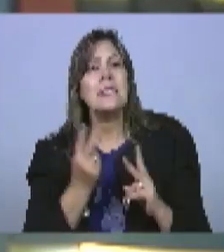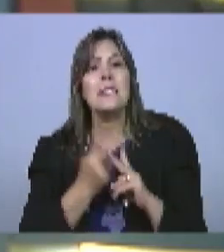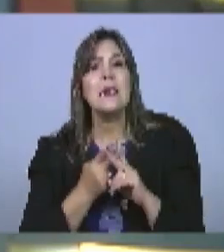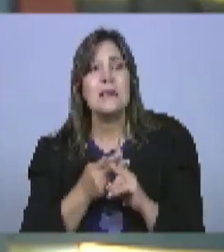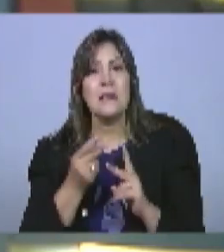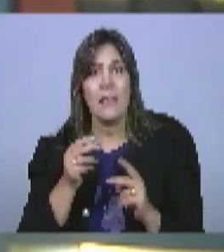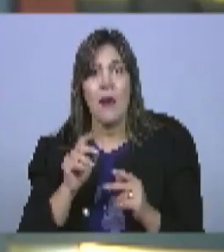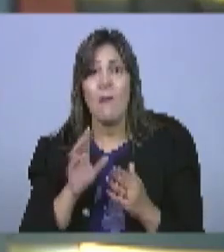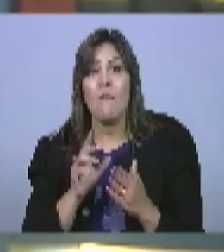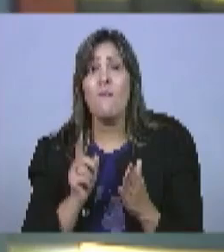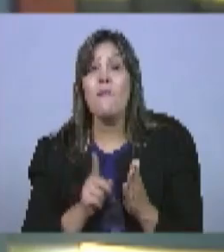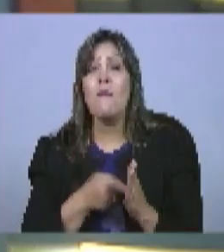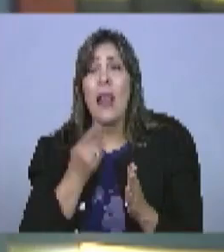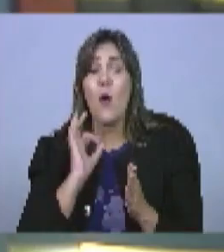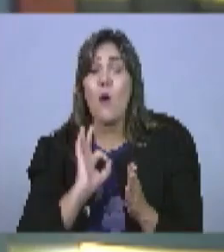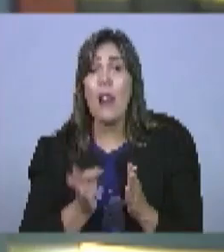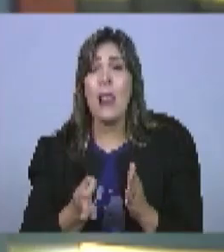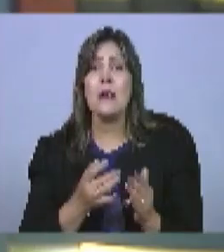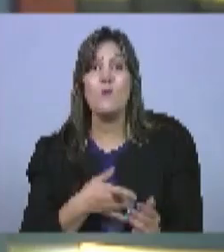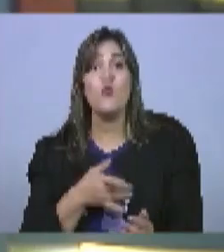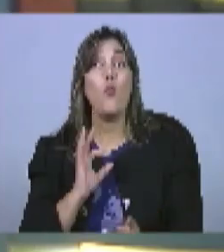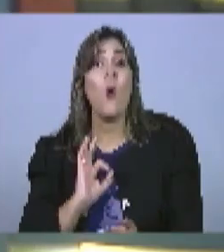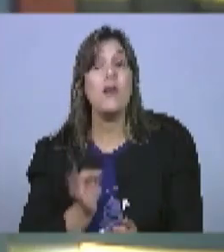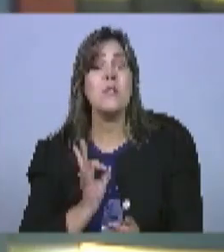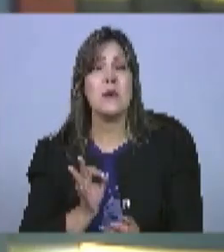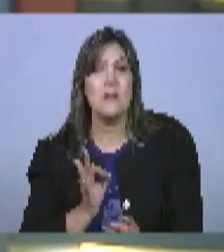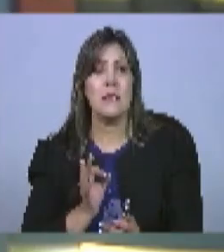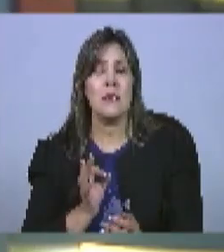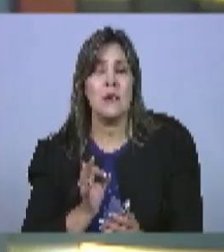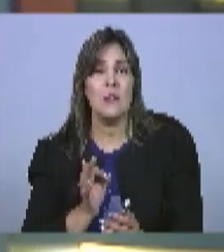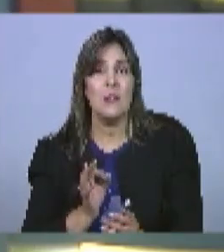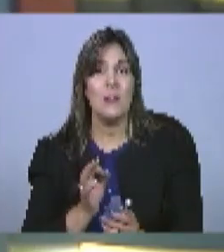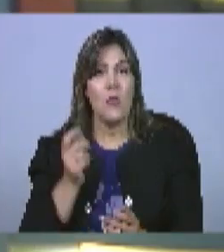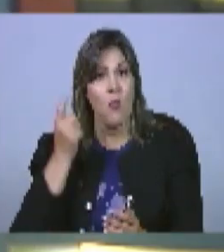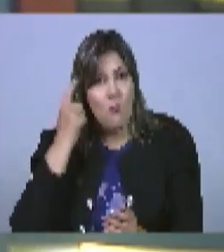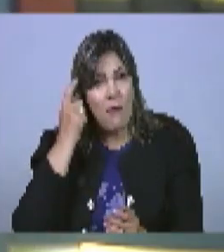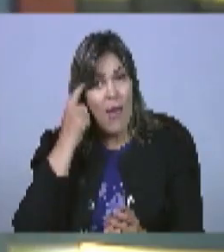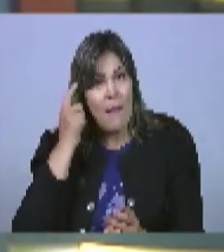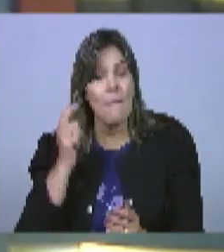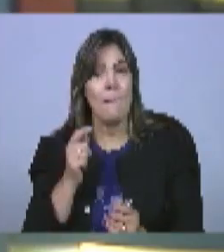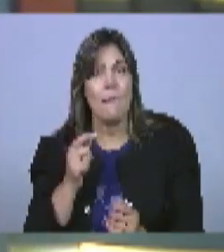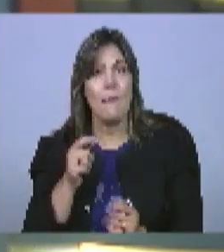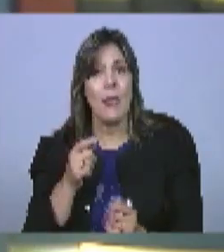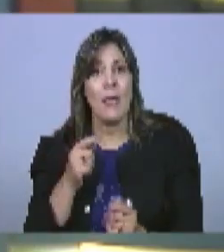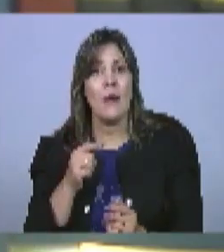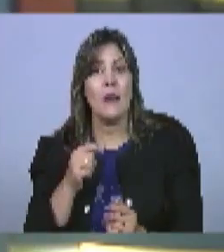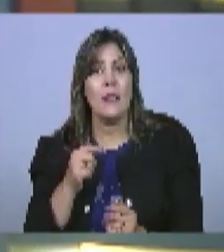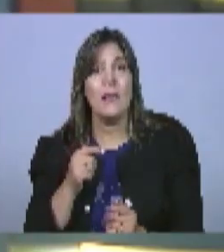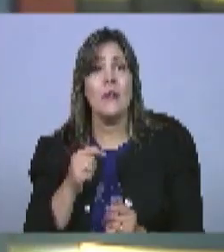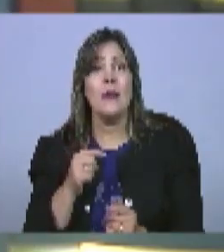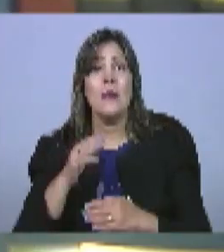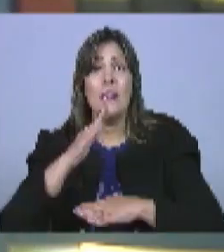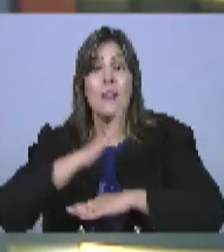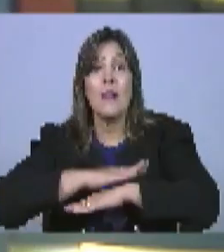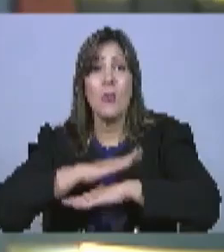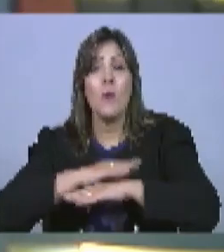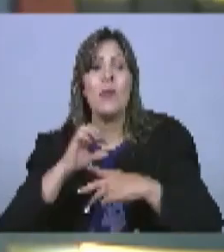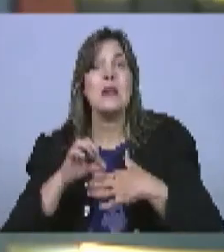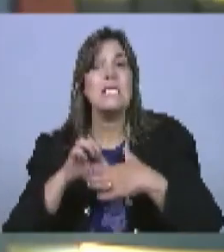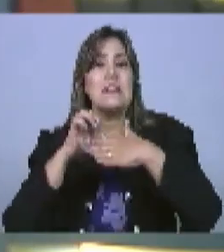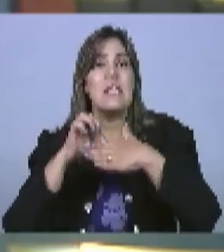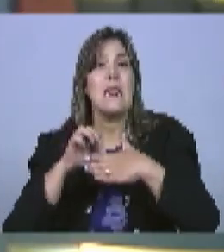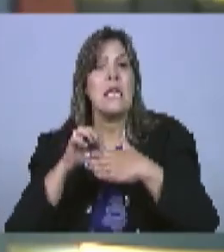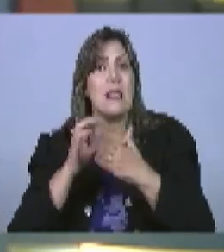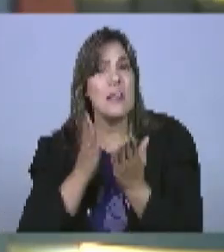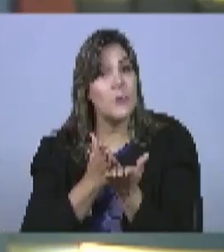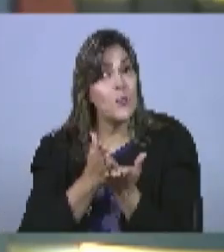لابد ان احنا نكون على ثقه وعلى يقين ان القيم الانسانيه الايجابيه